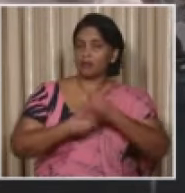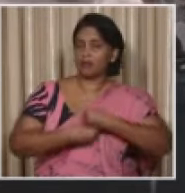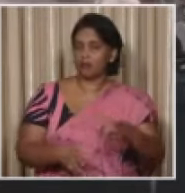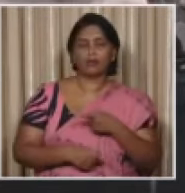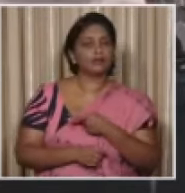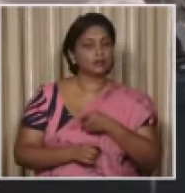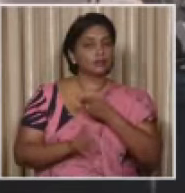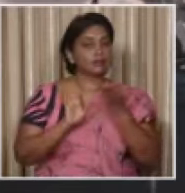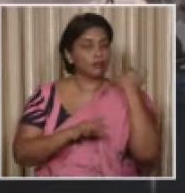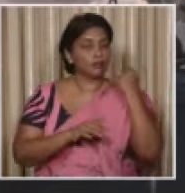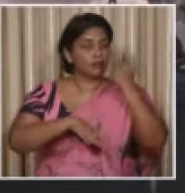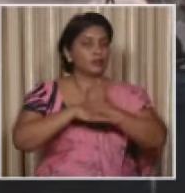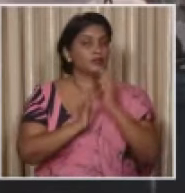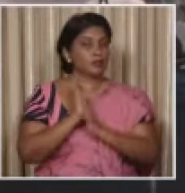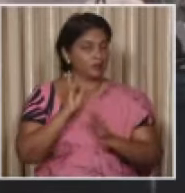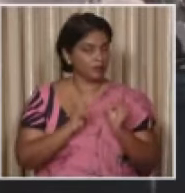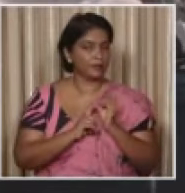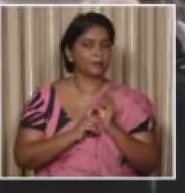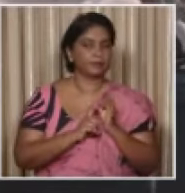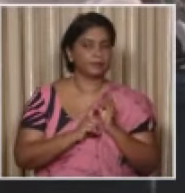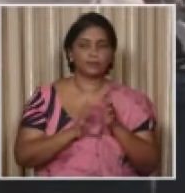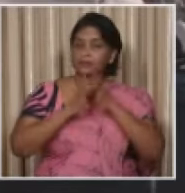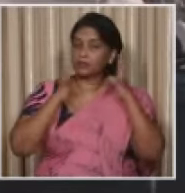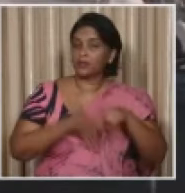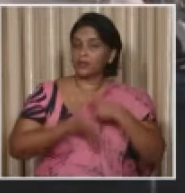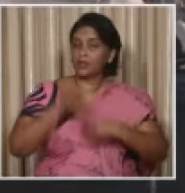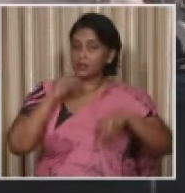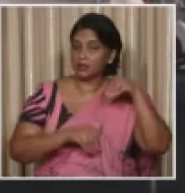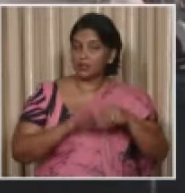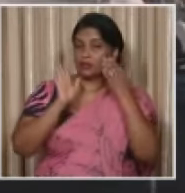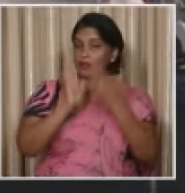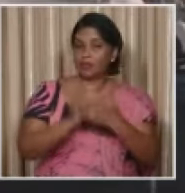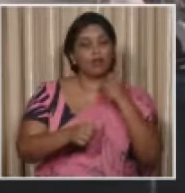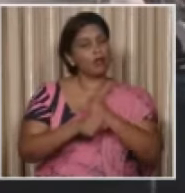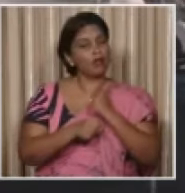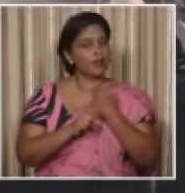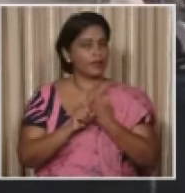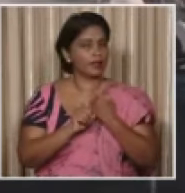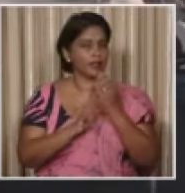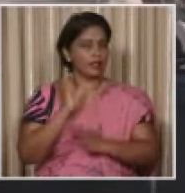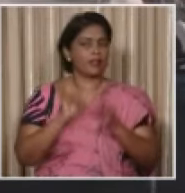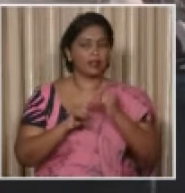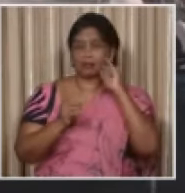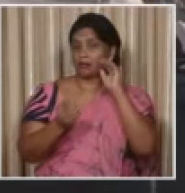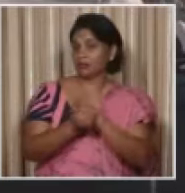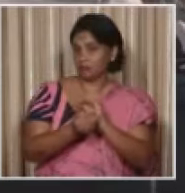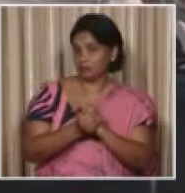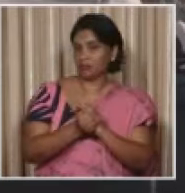කරගත්තේ එදා මුලාසන අරුඩ මන්ත්‍රීතුමනි බහුතර ඡන්දෙ පෙන්නලා ආණ්ඩුව කේලිය රඹුකැල ඇමතිවරයා